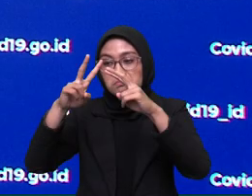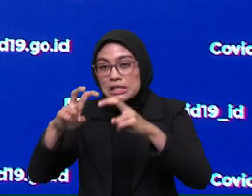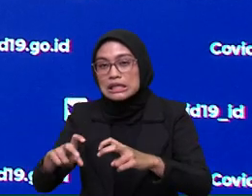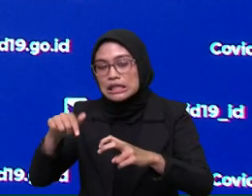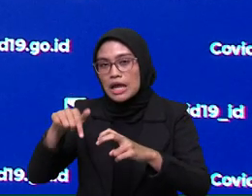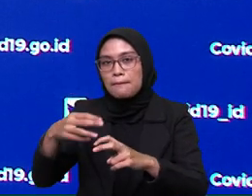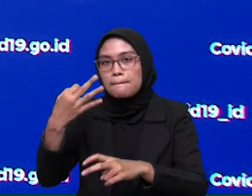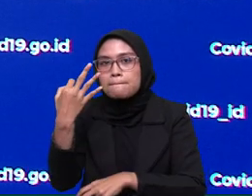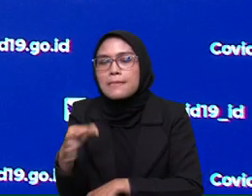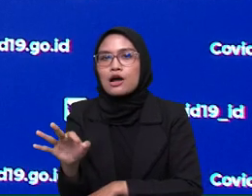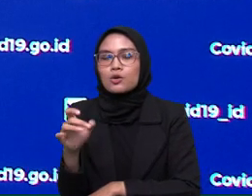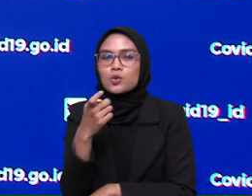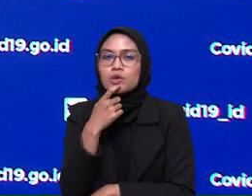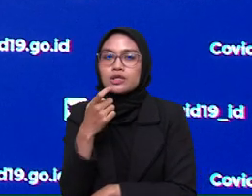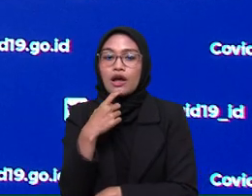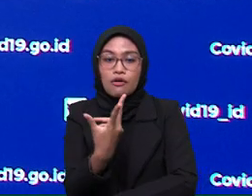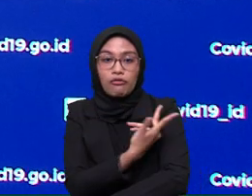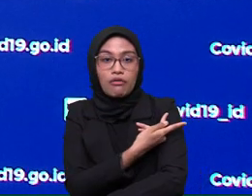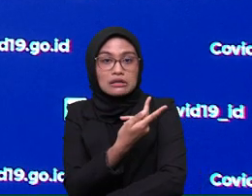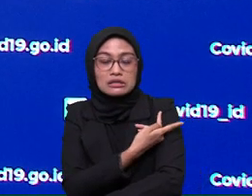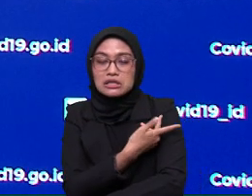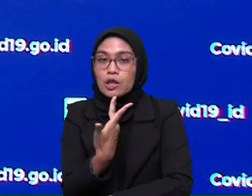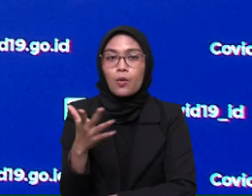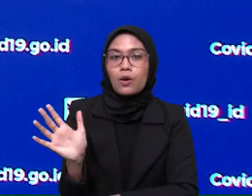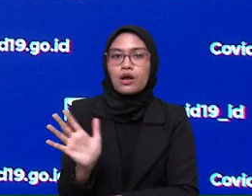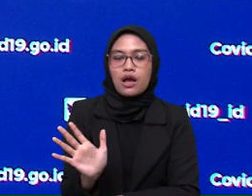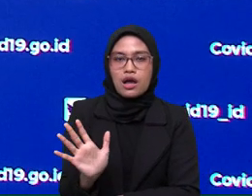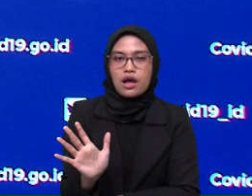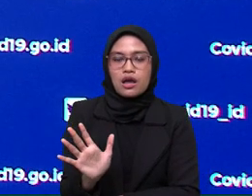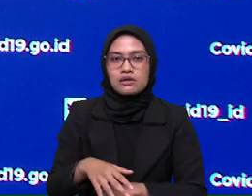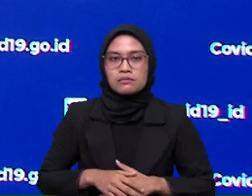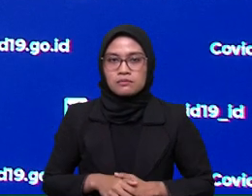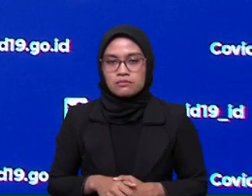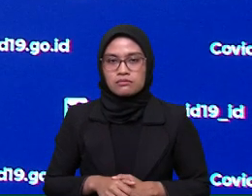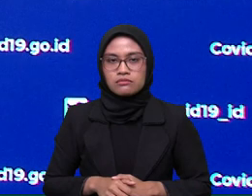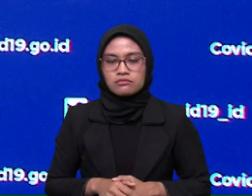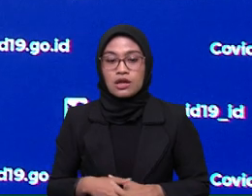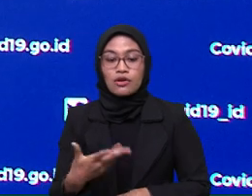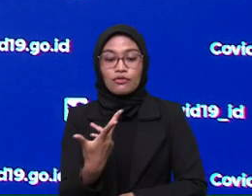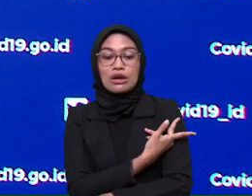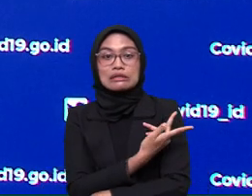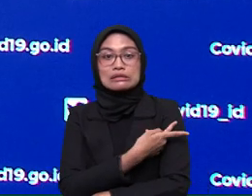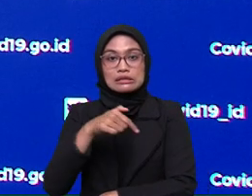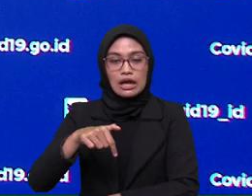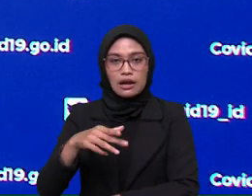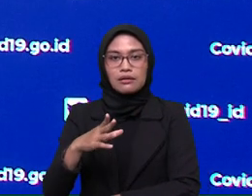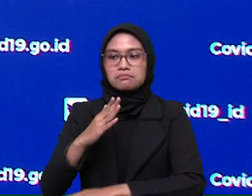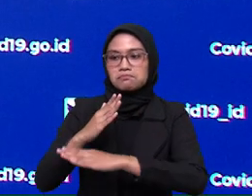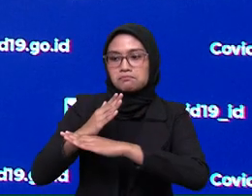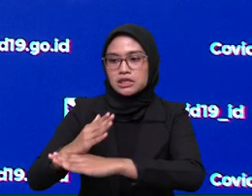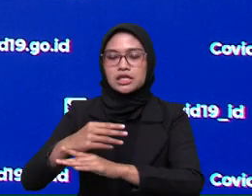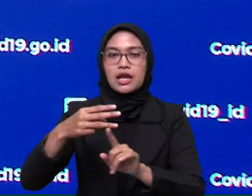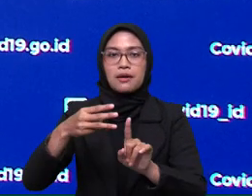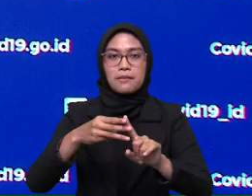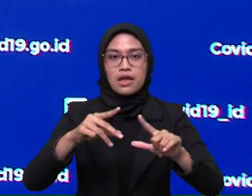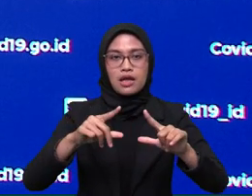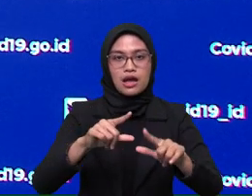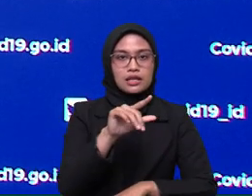19 yang ada saat ini terhadap suparyono Nikon B4 dan bea5 dan bagaimana cara mendeteksinya